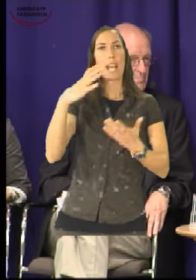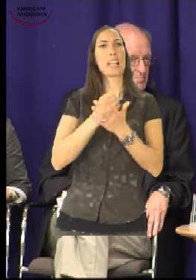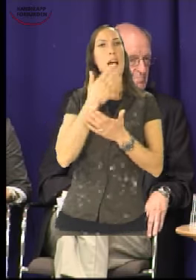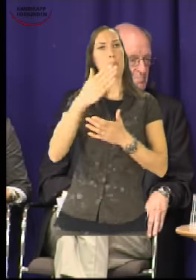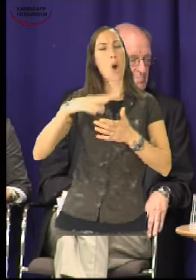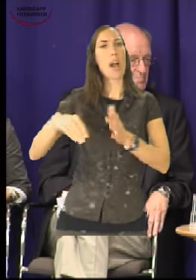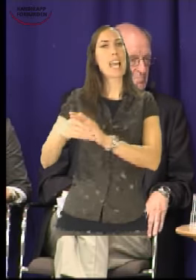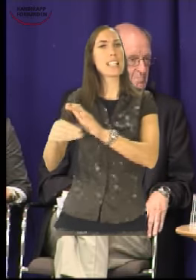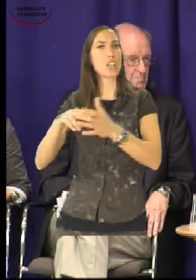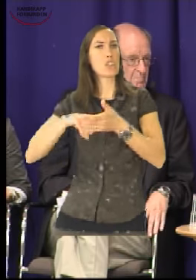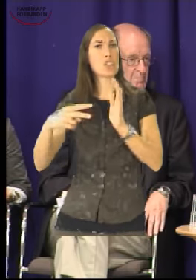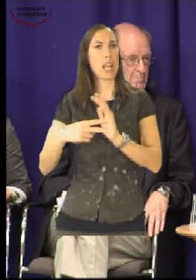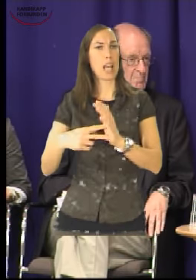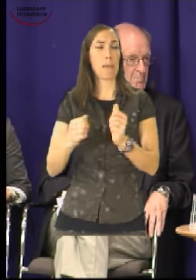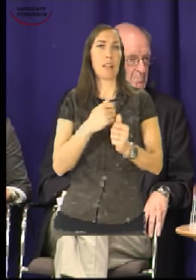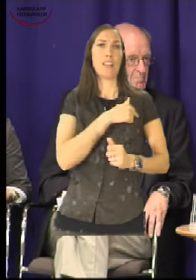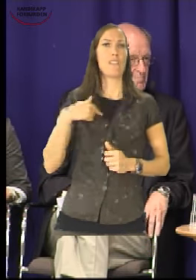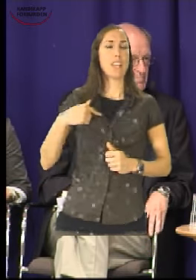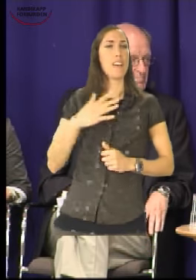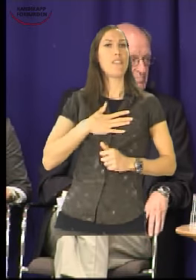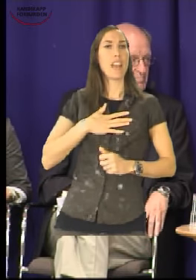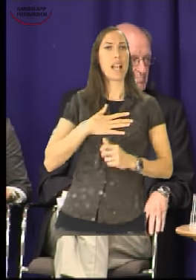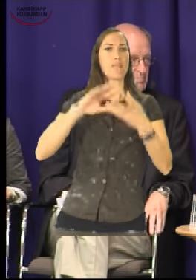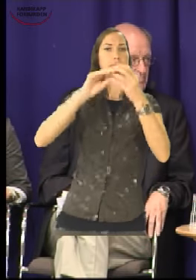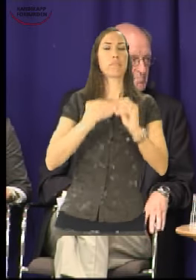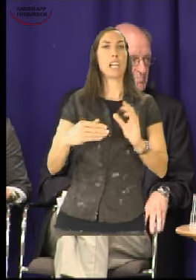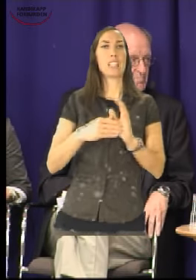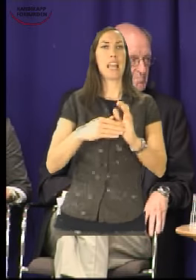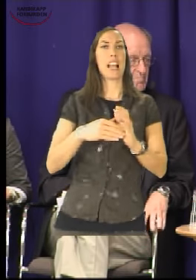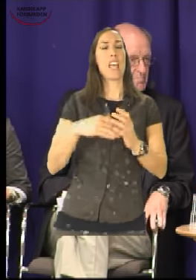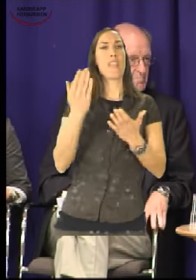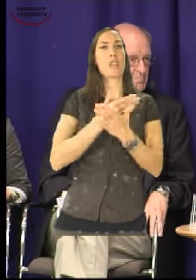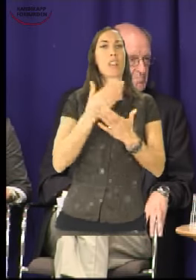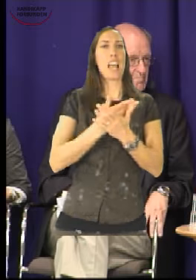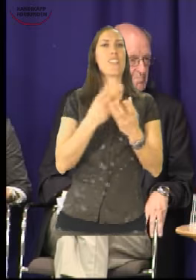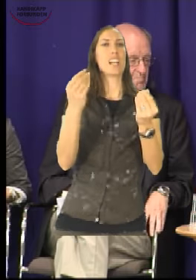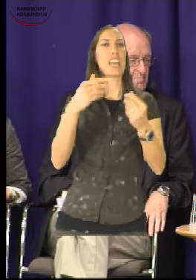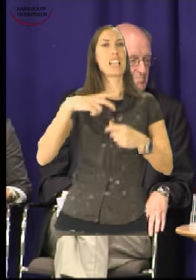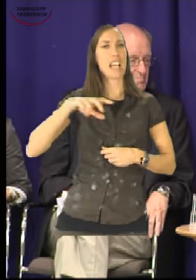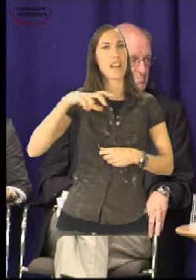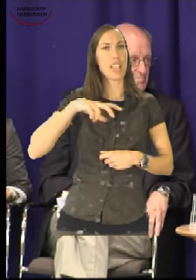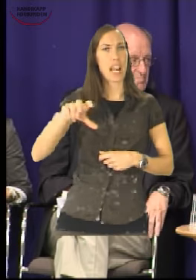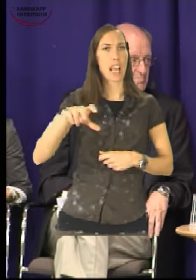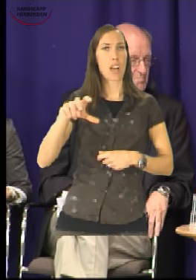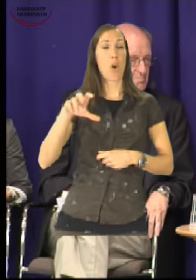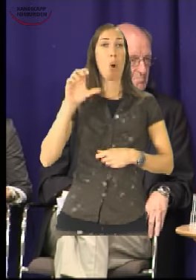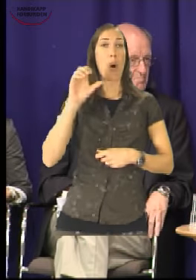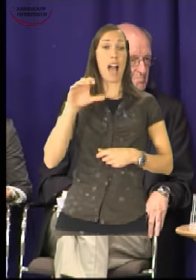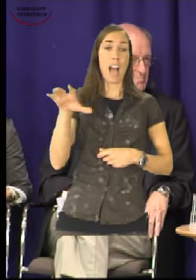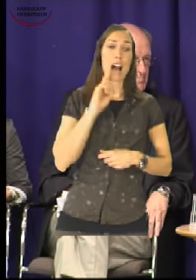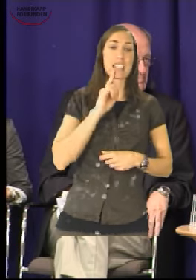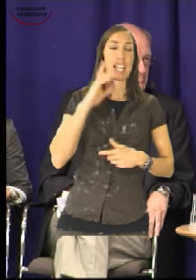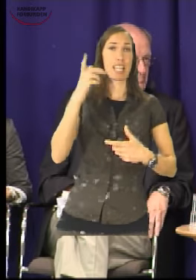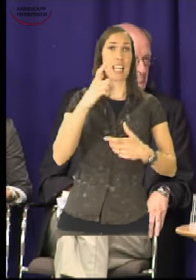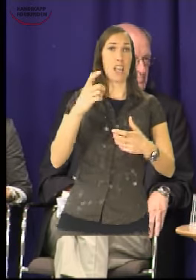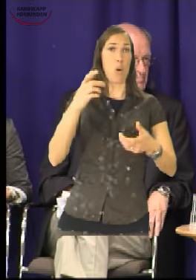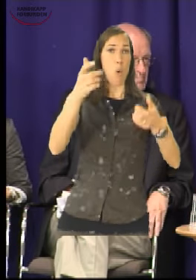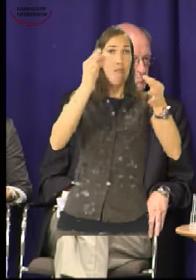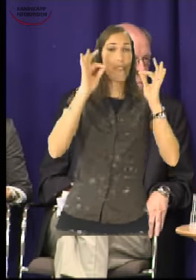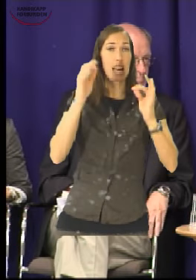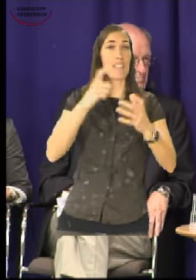ersättningssystem, och det skulle vi vilja lägga in i en nationell kvalitetscertifiering och säga att alla delar av den offentligt finansierade vården ska vara med och